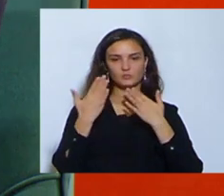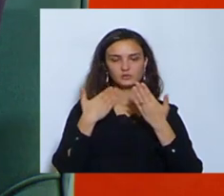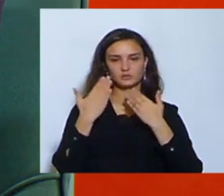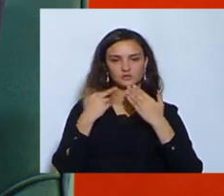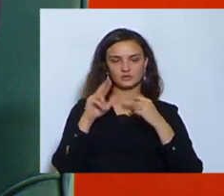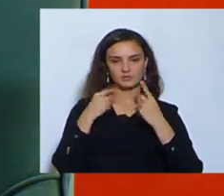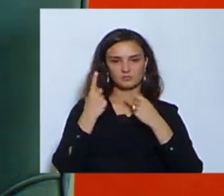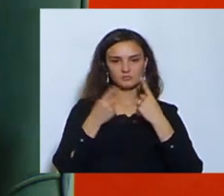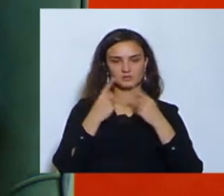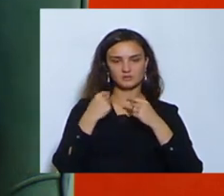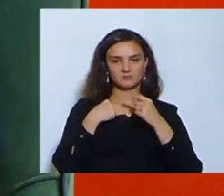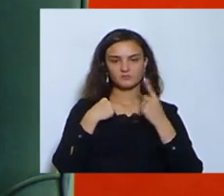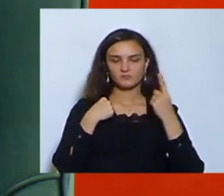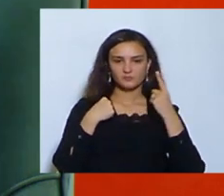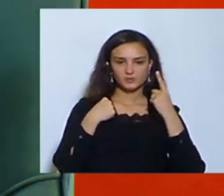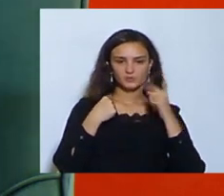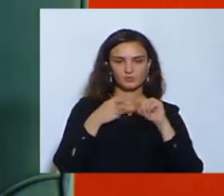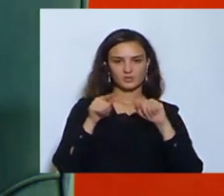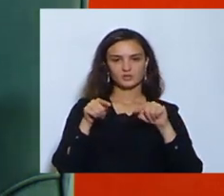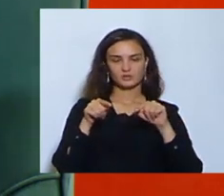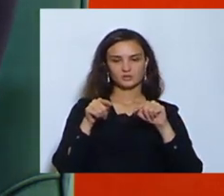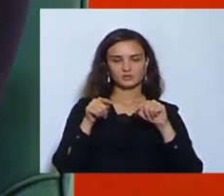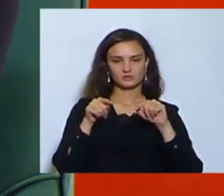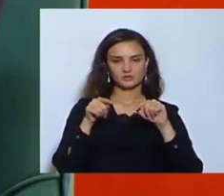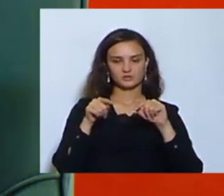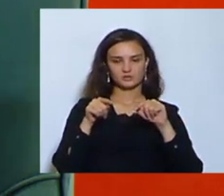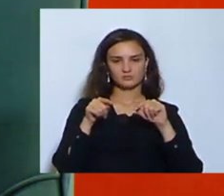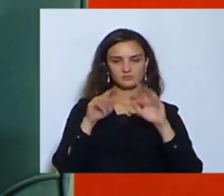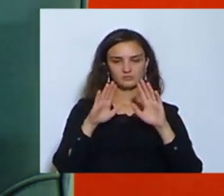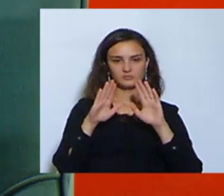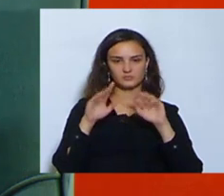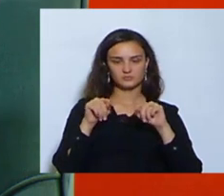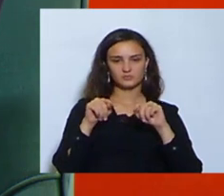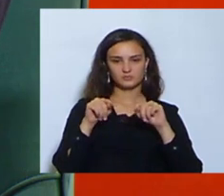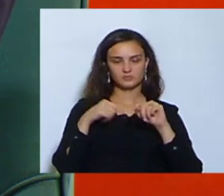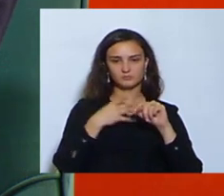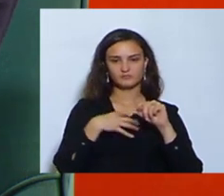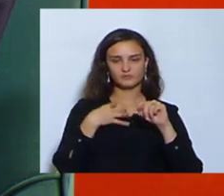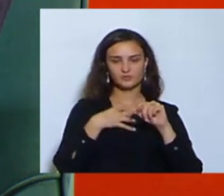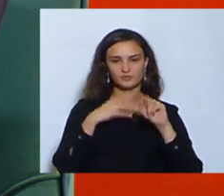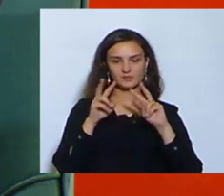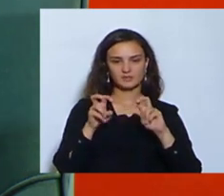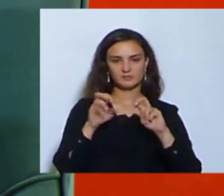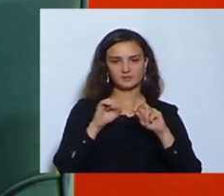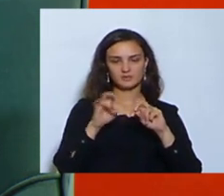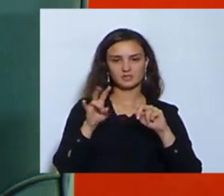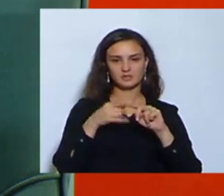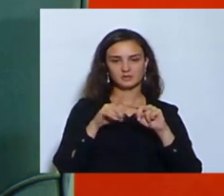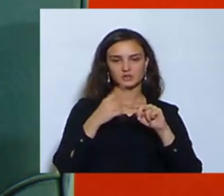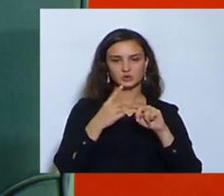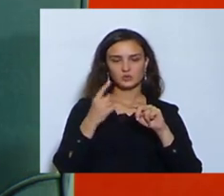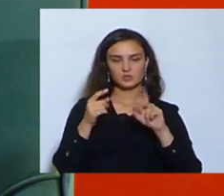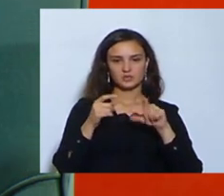და ინფორმაცია და მე ვფიქრობ, აქ შემოდის, არა, მხოლოდ თემის მნიშვნელობა, ან ეს ან